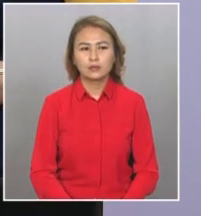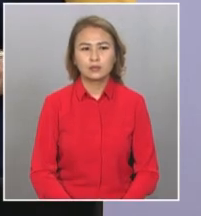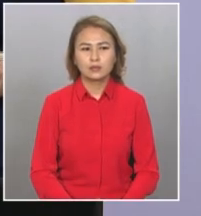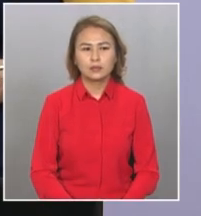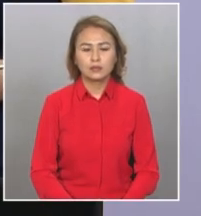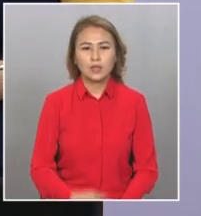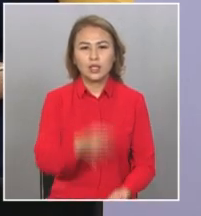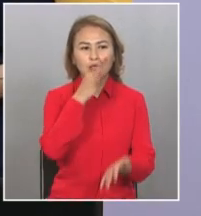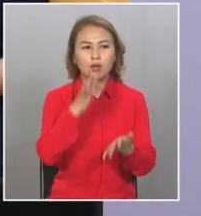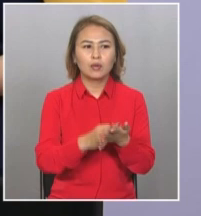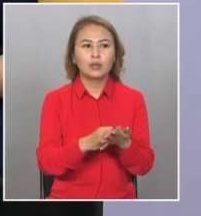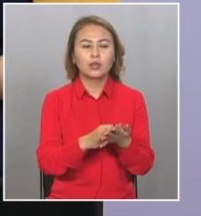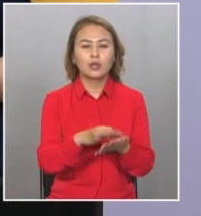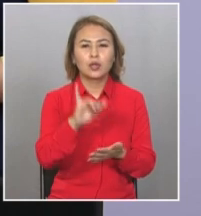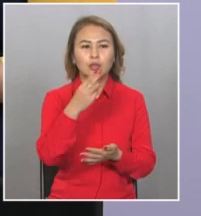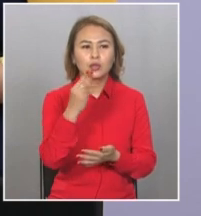Жауабы.